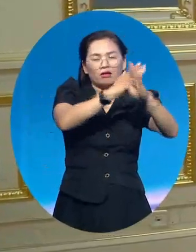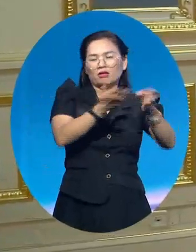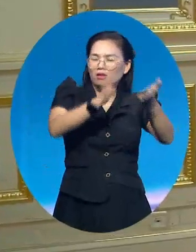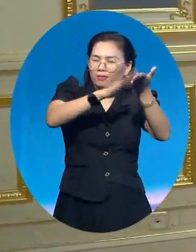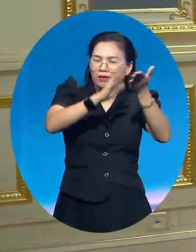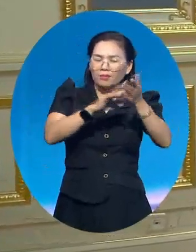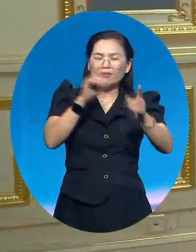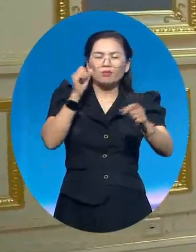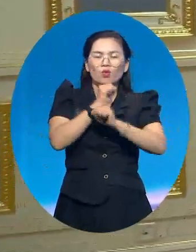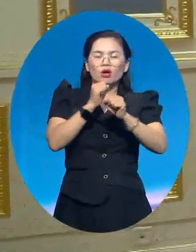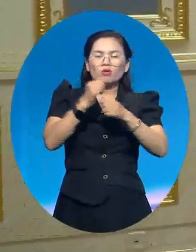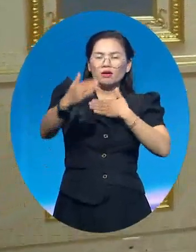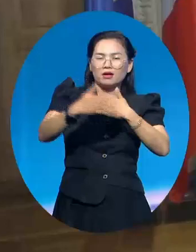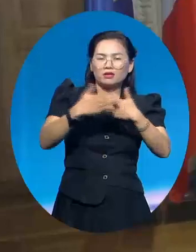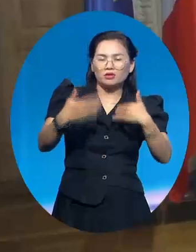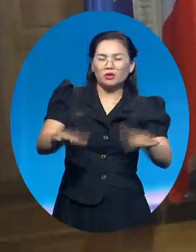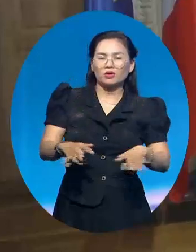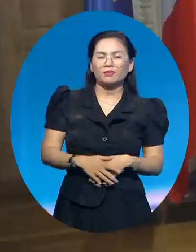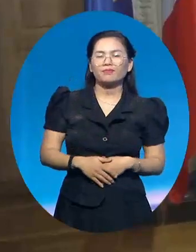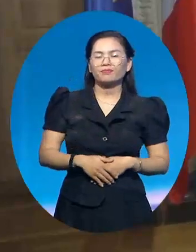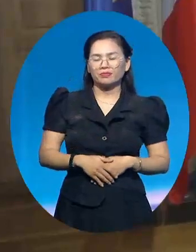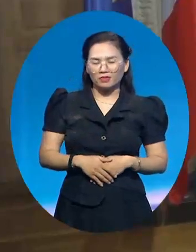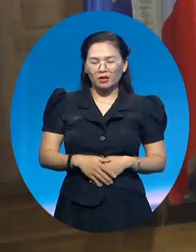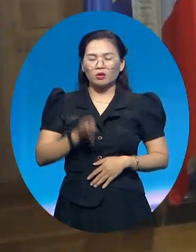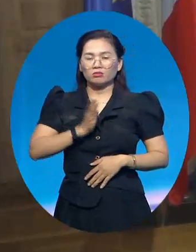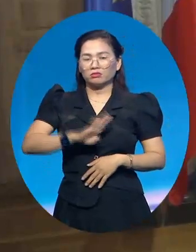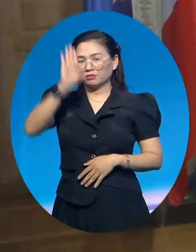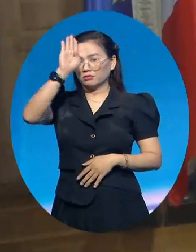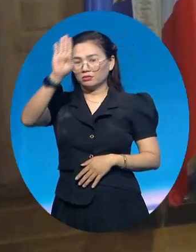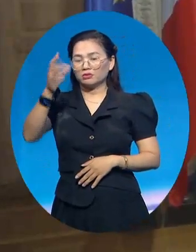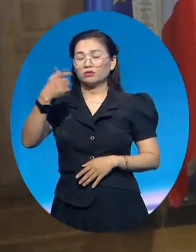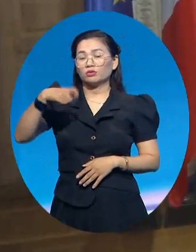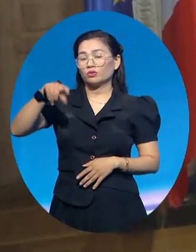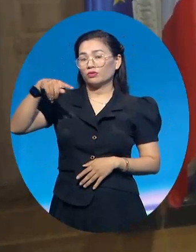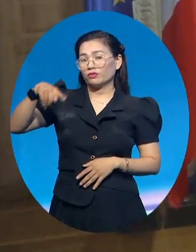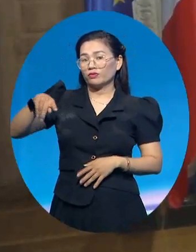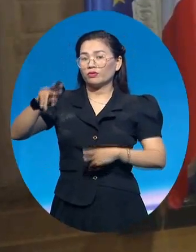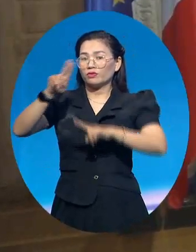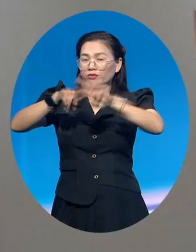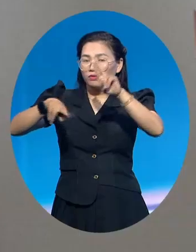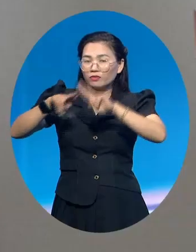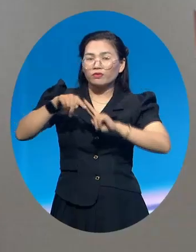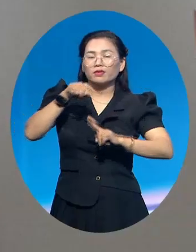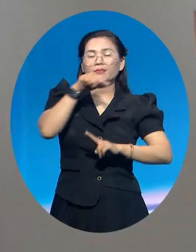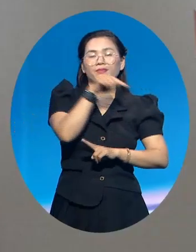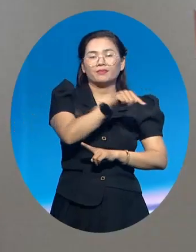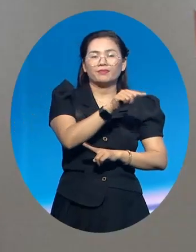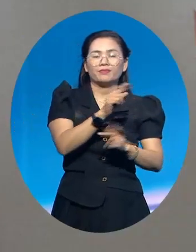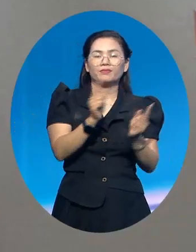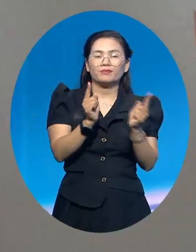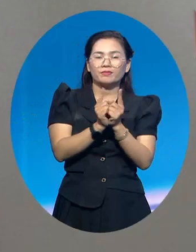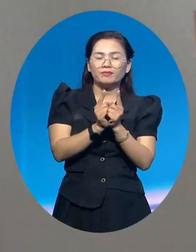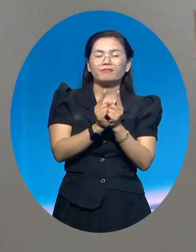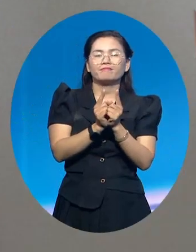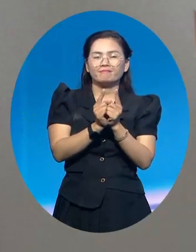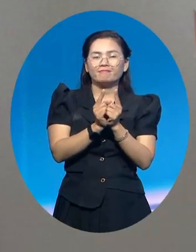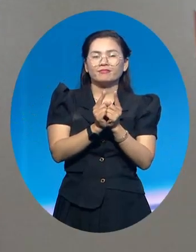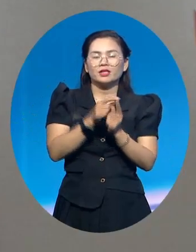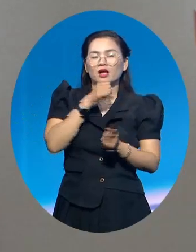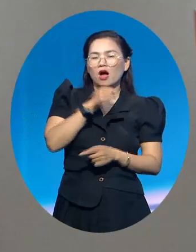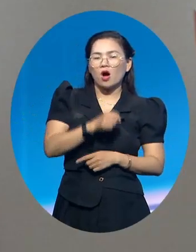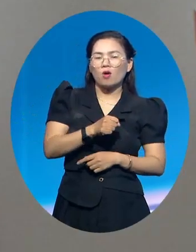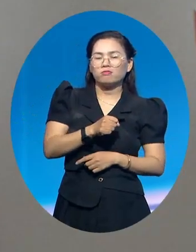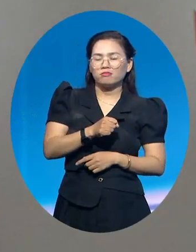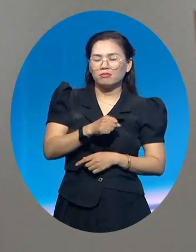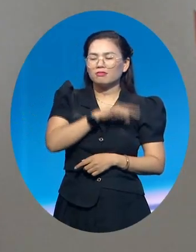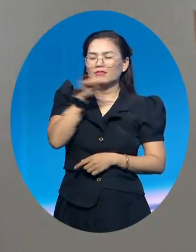tới. Sau đó, Bộ trưởng Quốc phòng Pháp đã có cuộc gặp với người đồng cấp Ukraine Rustem Umerov. Đi cùng ông Lecornu